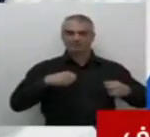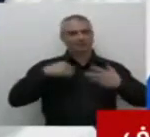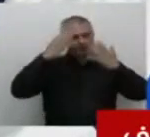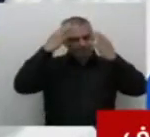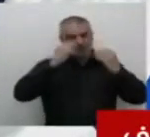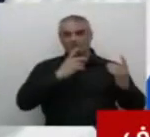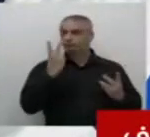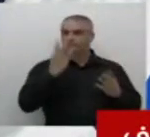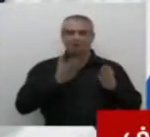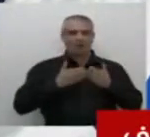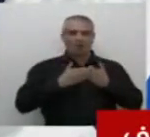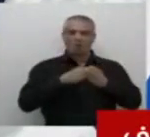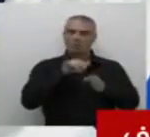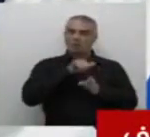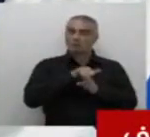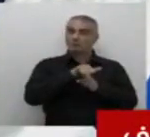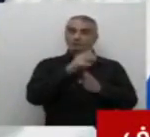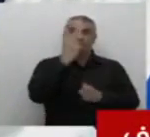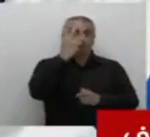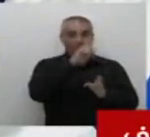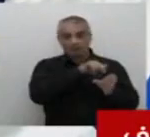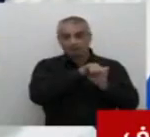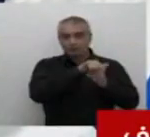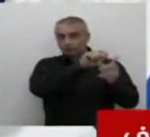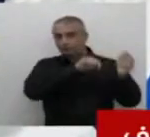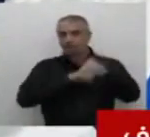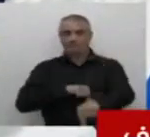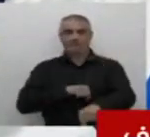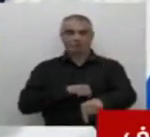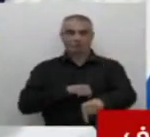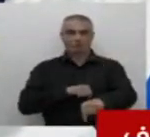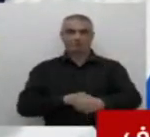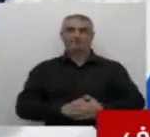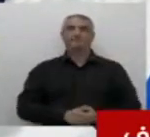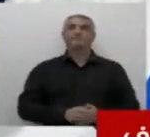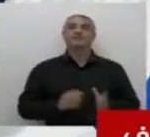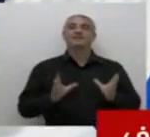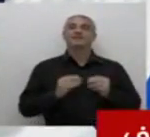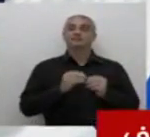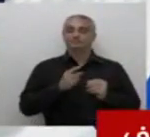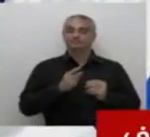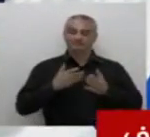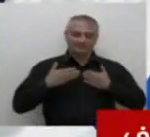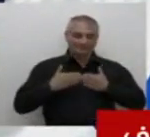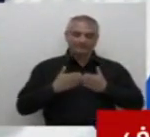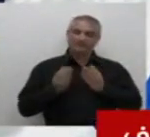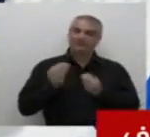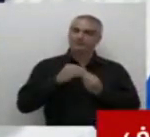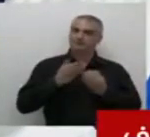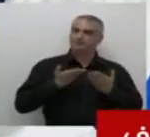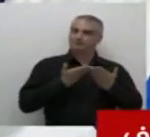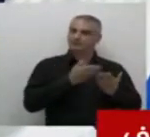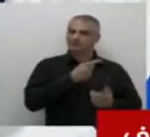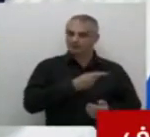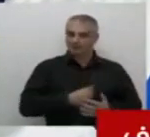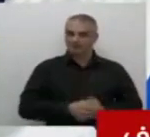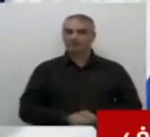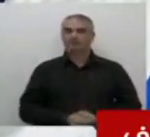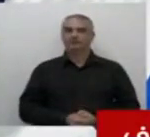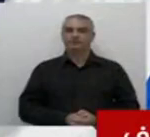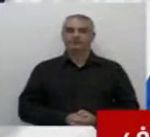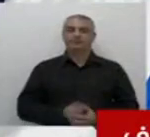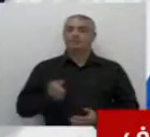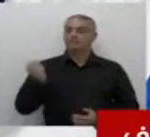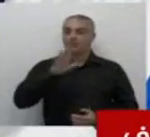بايدن واقدر وصول حاملتي طائرات امريكيتين مع طاقم